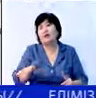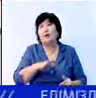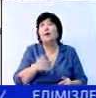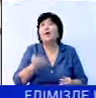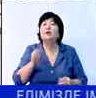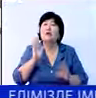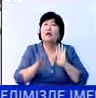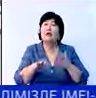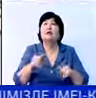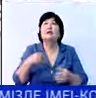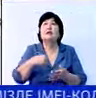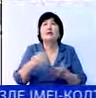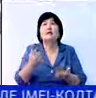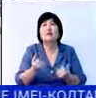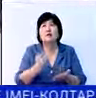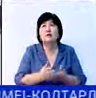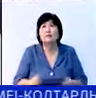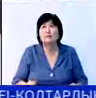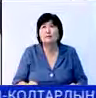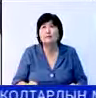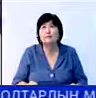таласып тармасып алып жатыр.